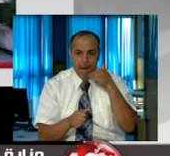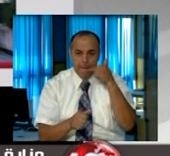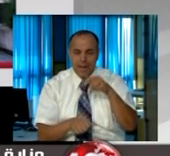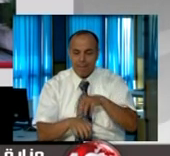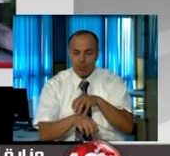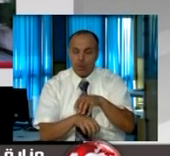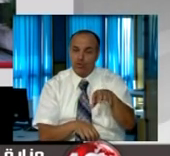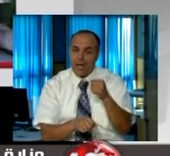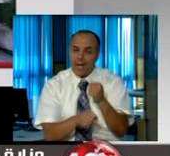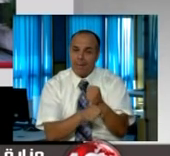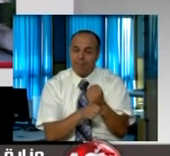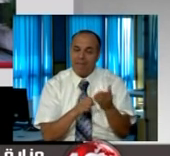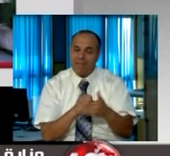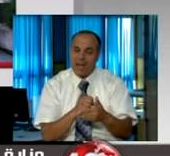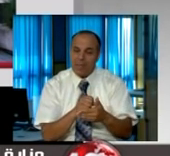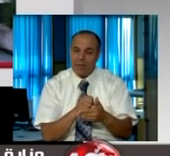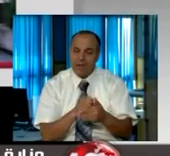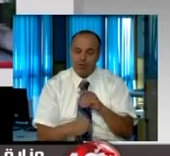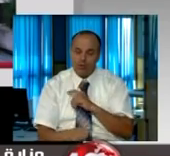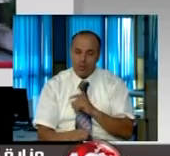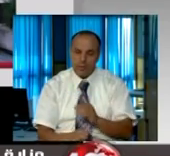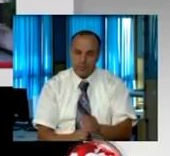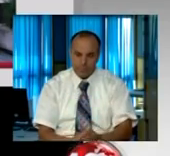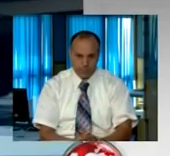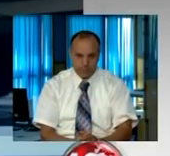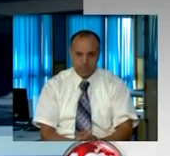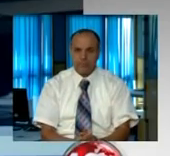المندوبية الجهوية للفلاحة بسوسة.